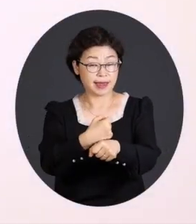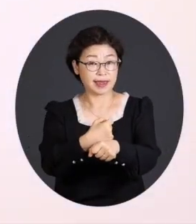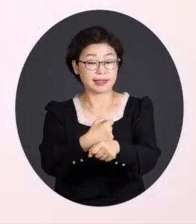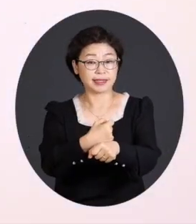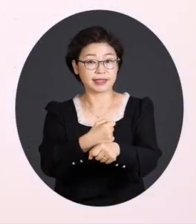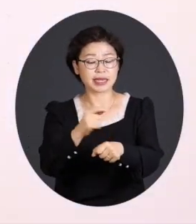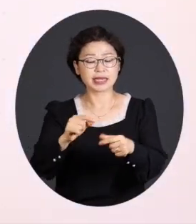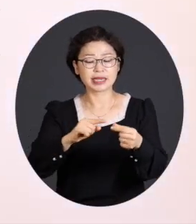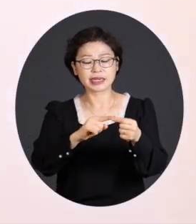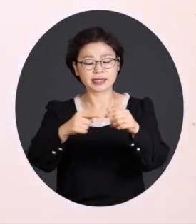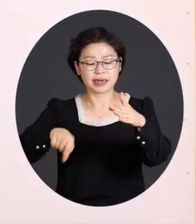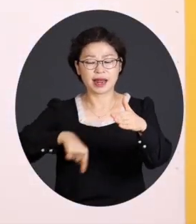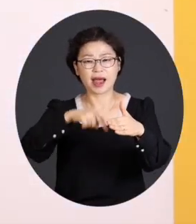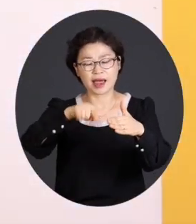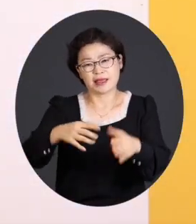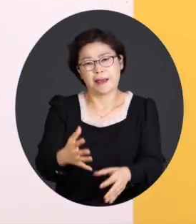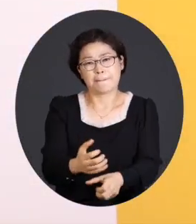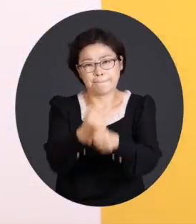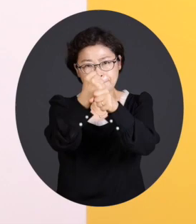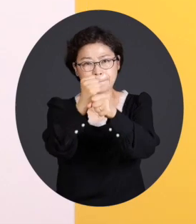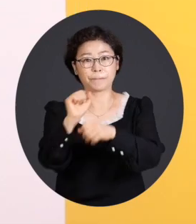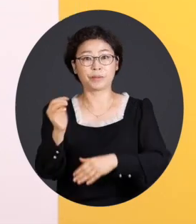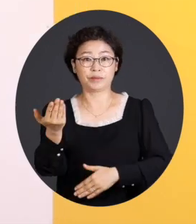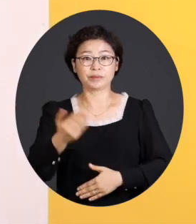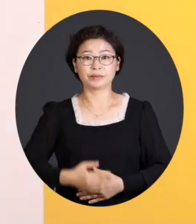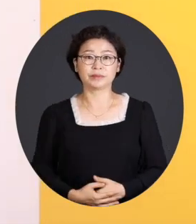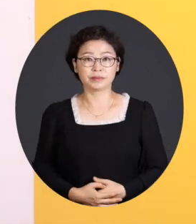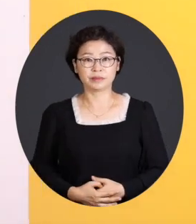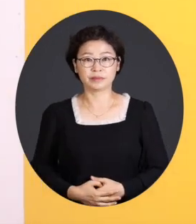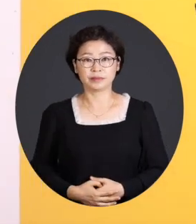속에 다 함축되어 있습니다.